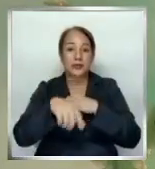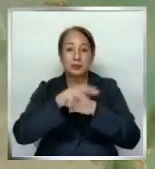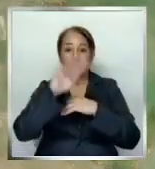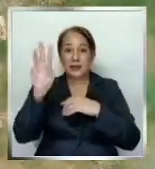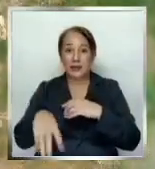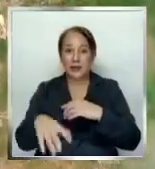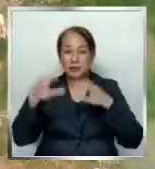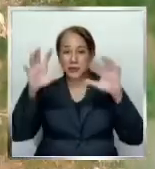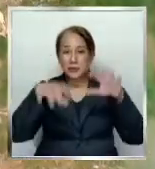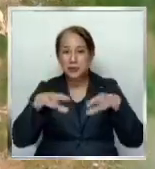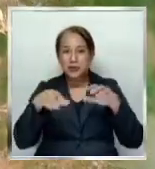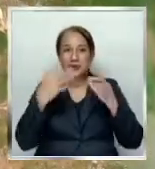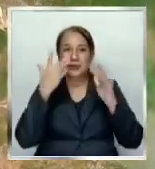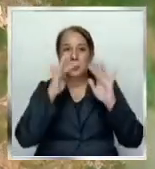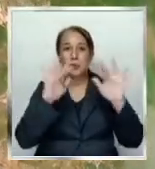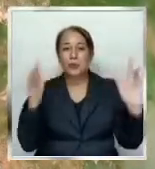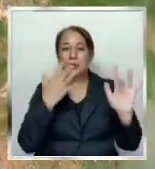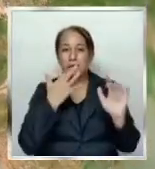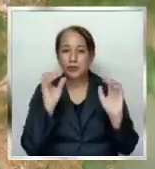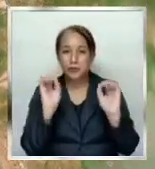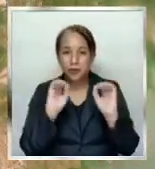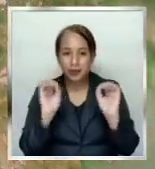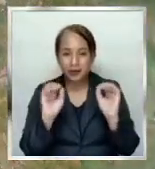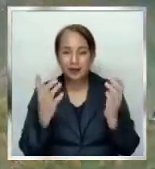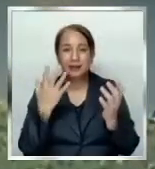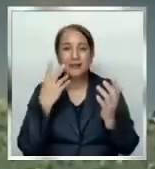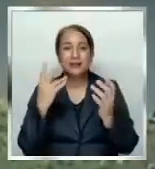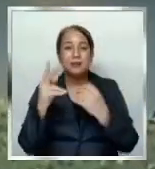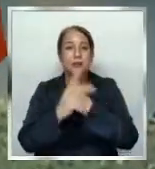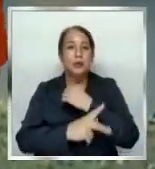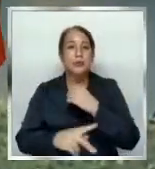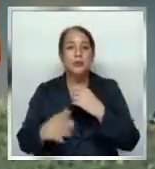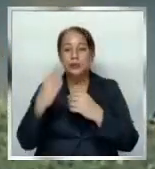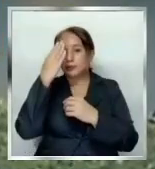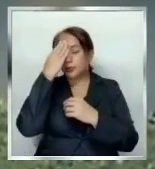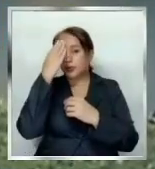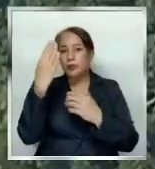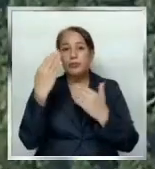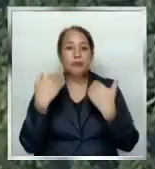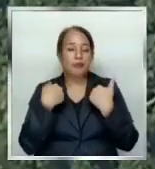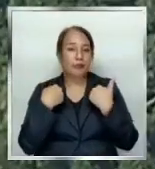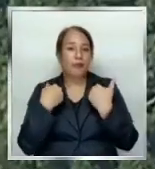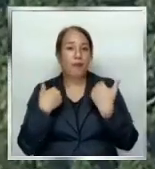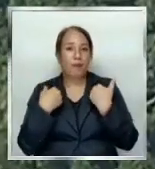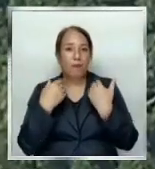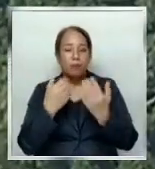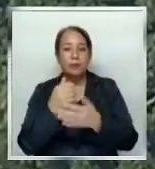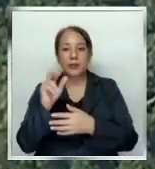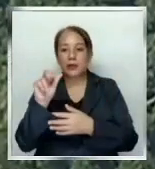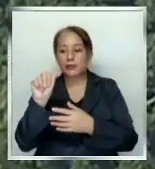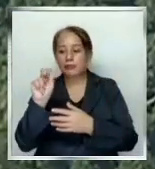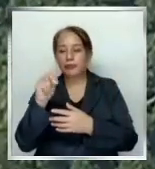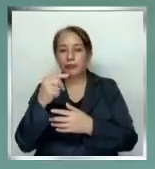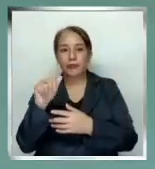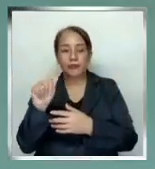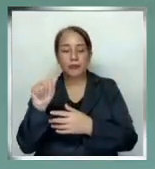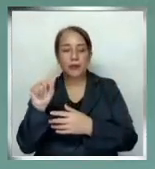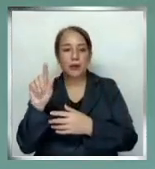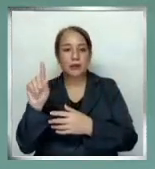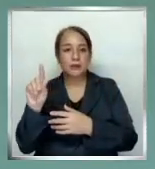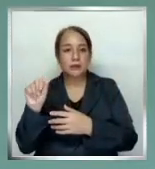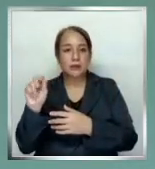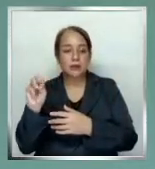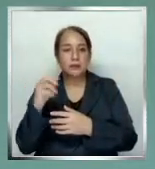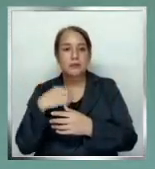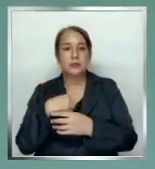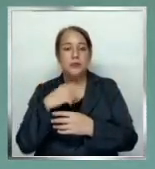walang kakulay-kulay. At maging sa probinsya ng Bulacan kung saan naroon naman ang Angatnam. At kanina nakapagtala ng